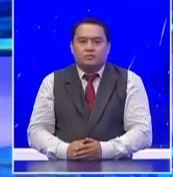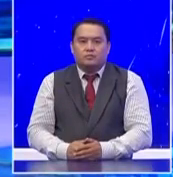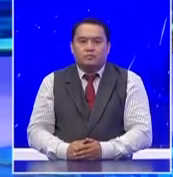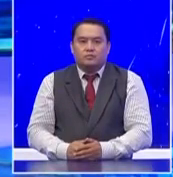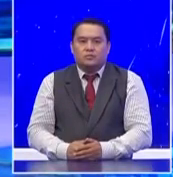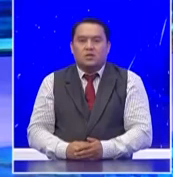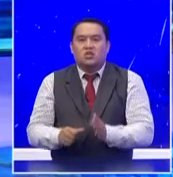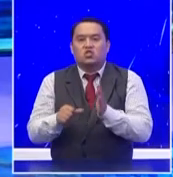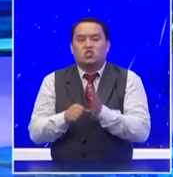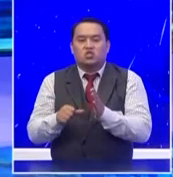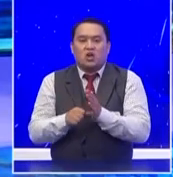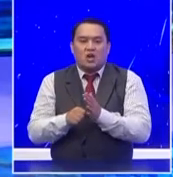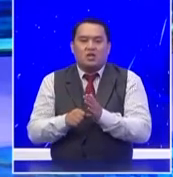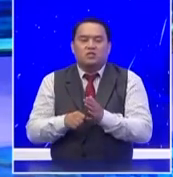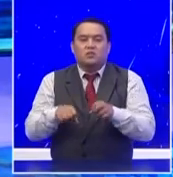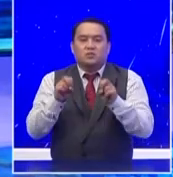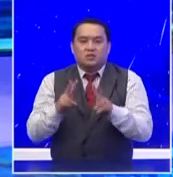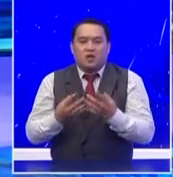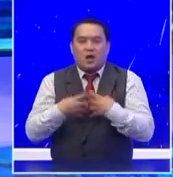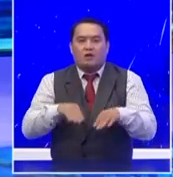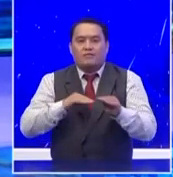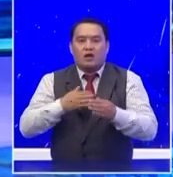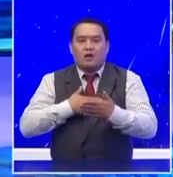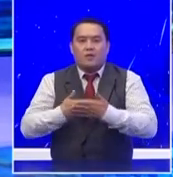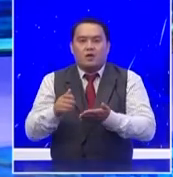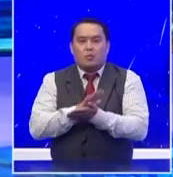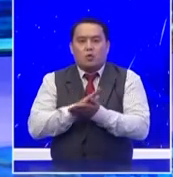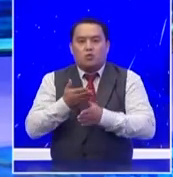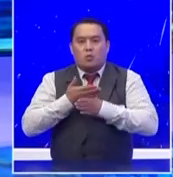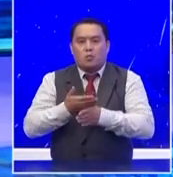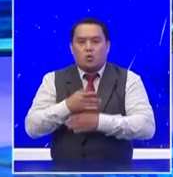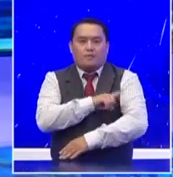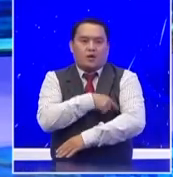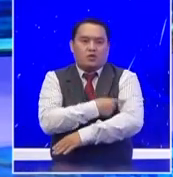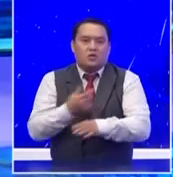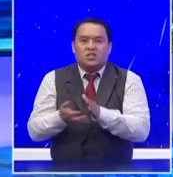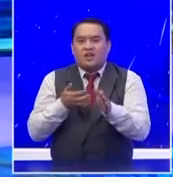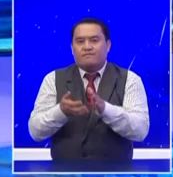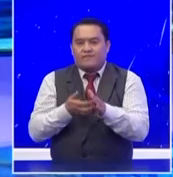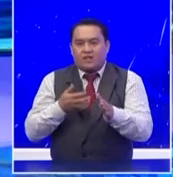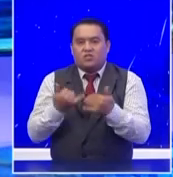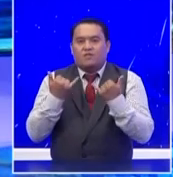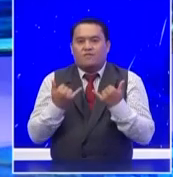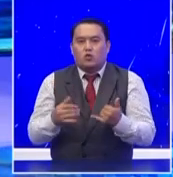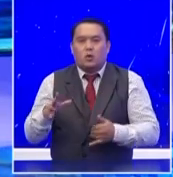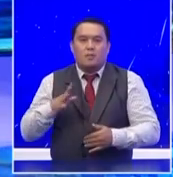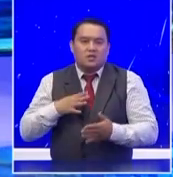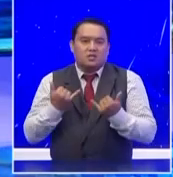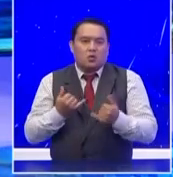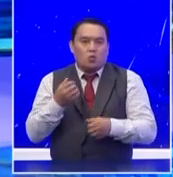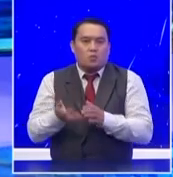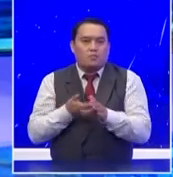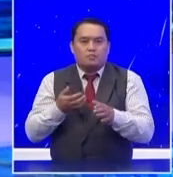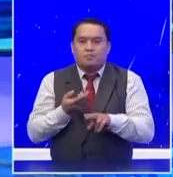Продолжаем выпуск. 6 кислородных концентраторов подарили волонтеры Ембекши-Казахской межрайонной больницы. Дефицит концентраторов на сегодняшний